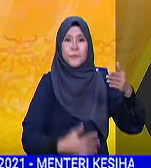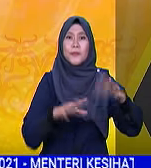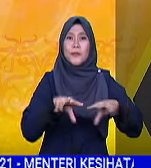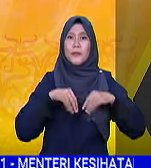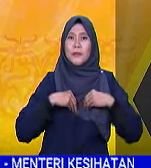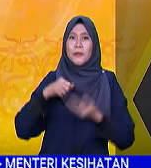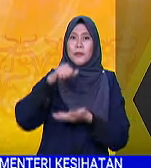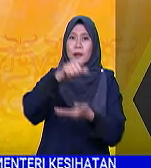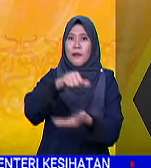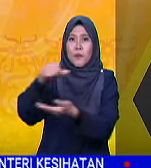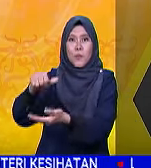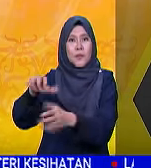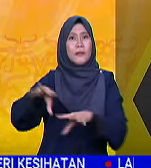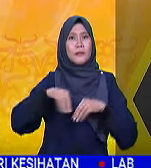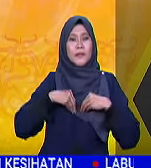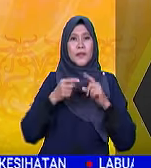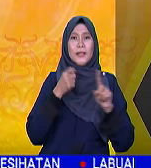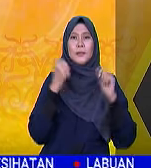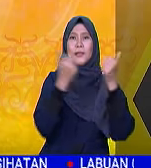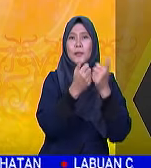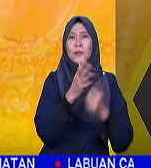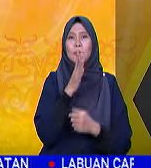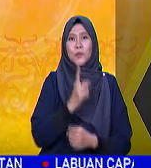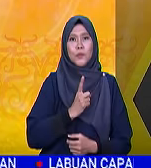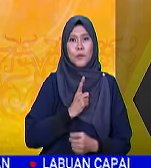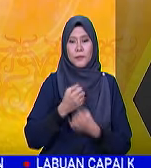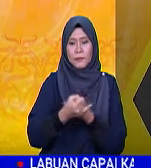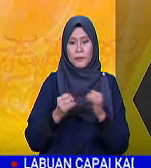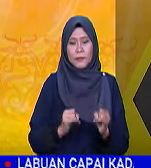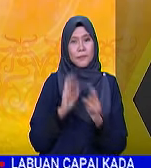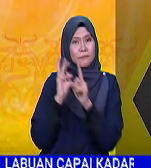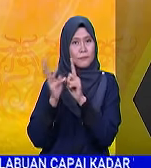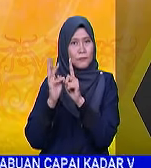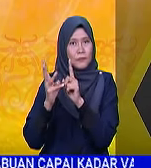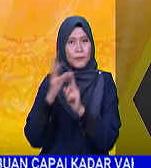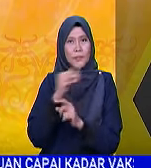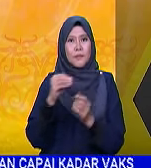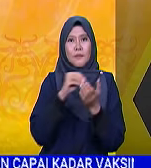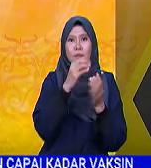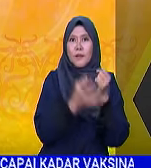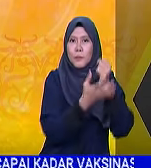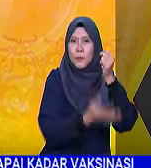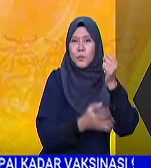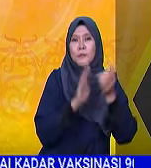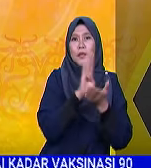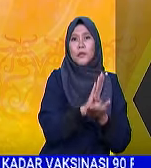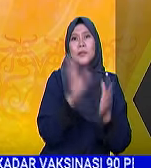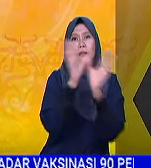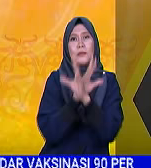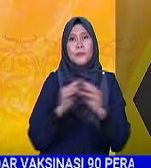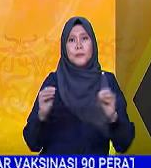bakul makanan tersebut diperoleh daripada Persatuan Ibu Tunggal, Jabatan Kebajikan Masyarakat dan Tabung Baitul Mal Sarawak.